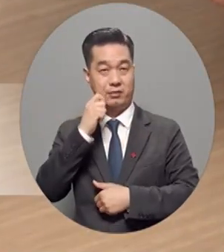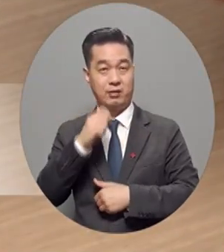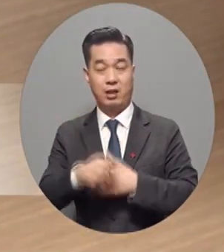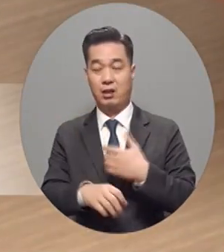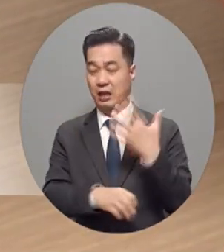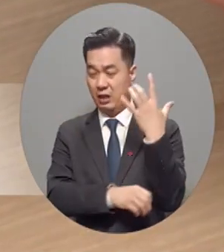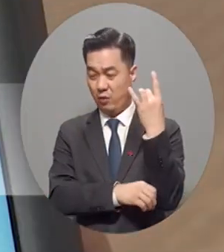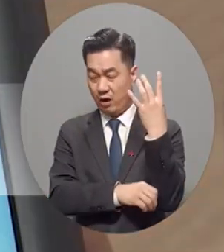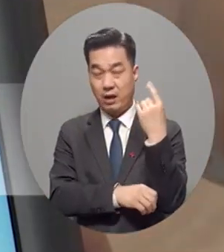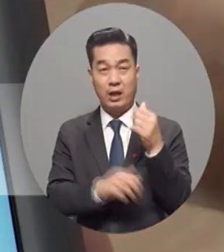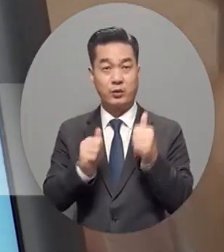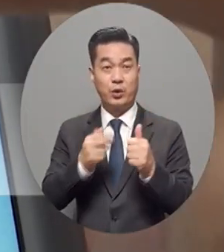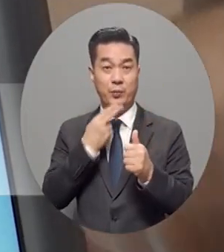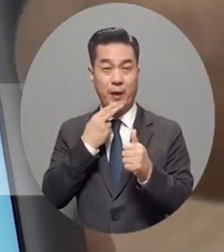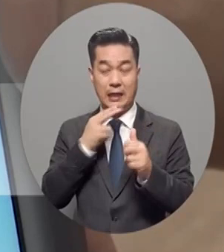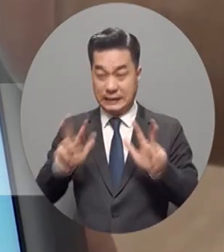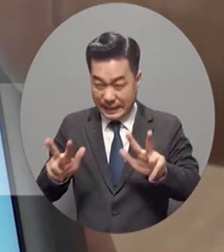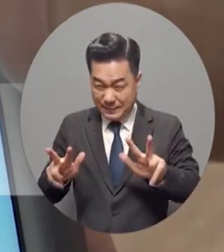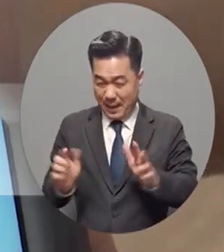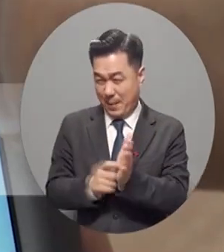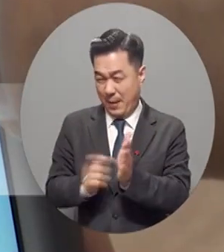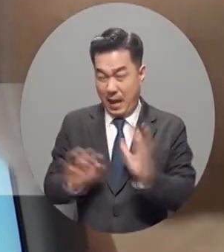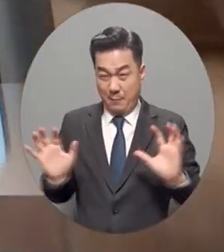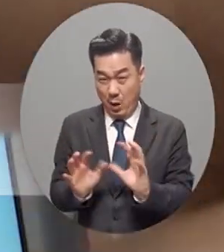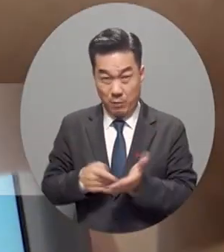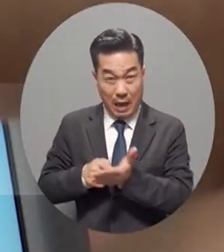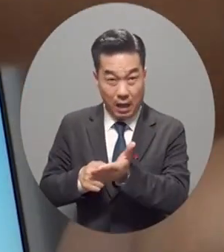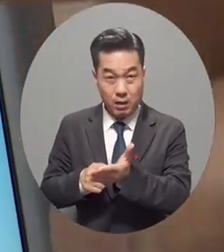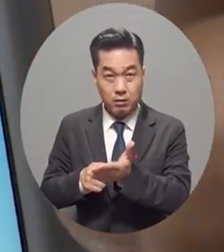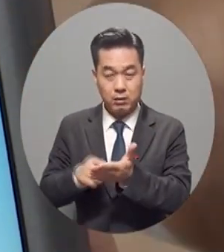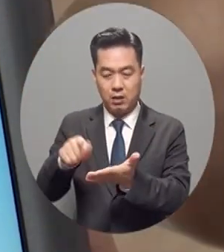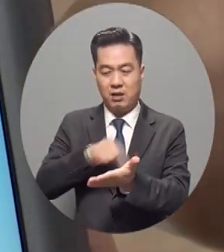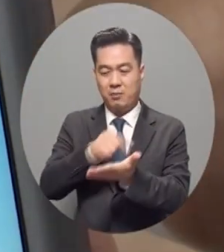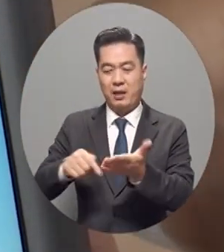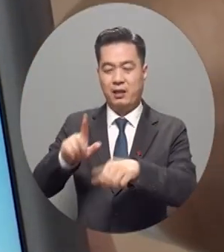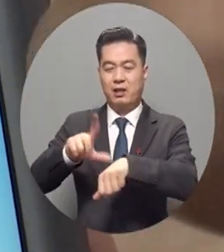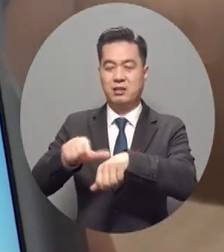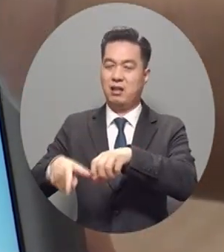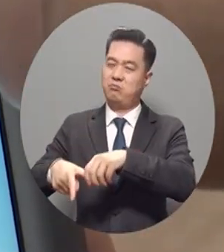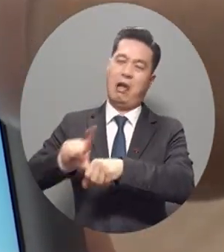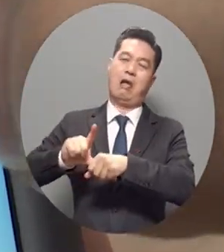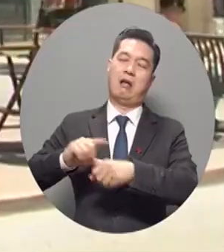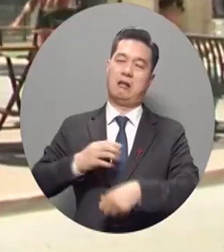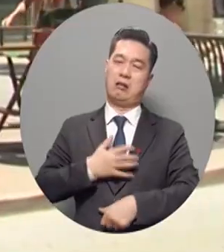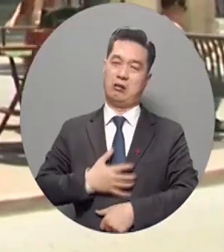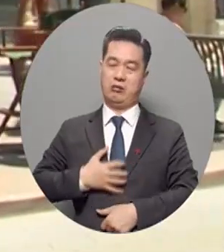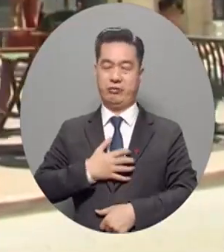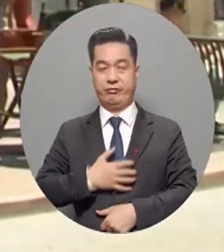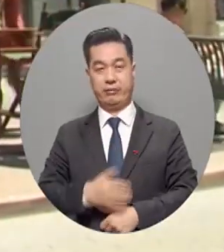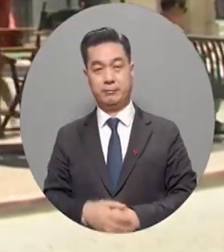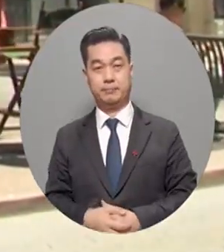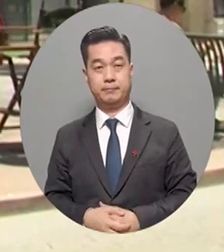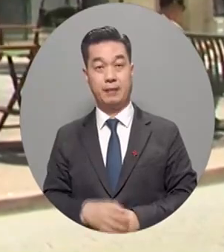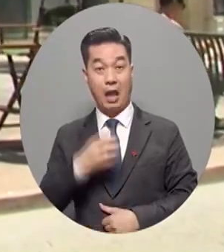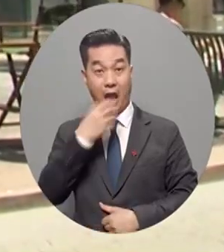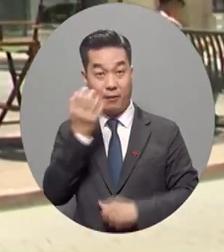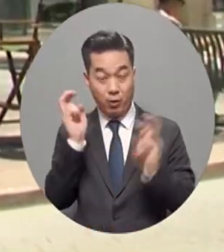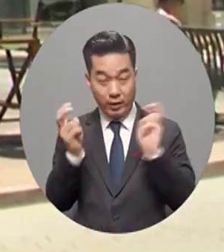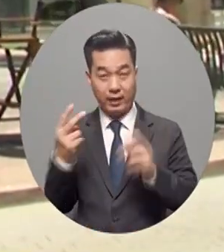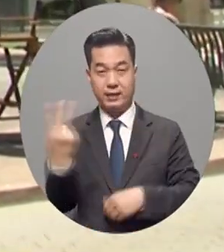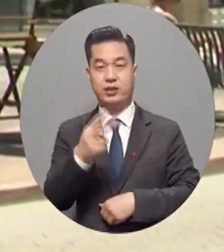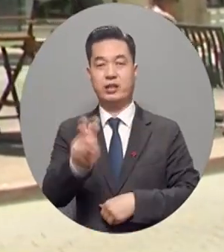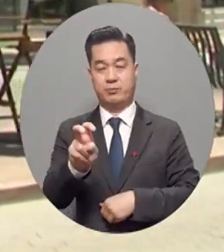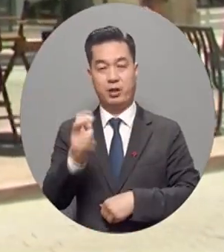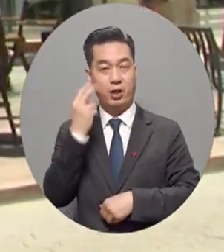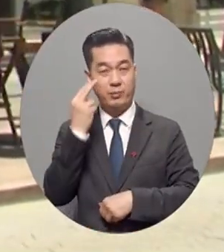냈던 소비자들이 뒤늦게 소송을 낼 수 있지만 배상 시효가 지났을 가능성이 높습니다. 애플은 2020년